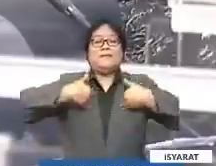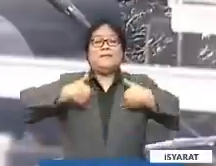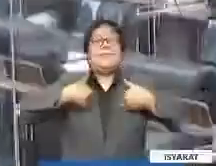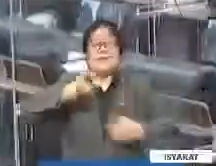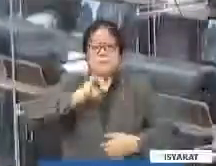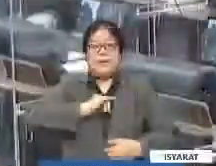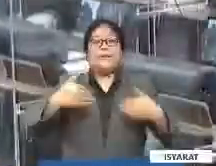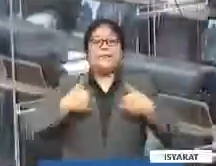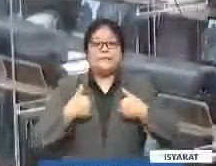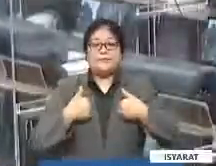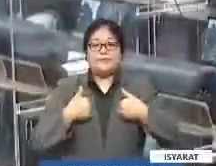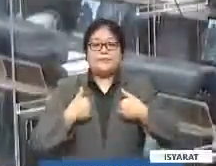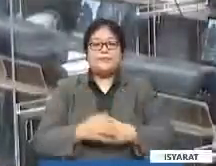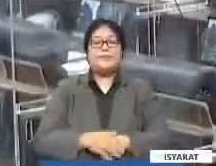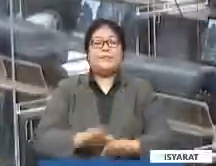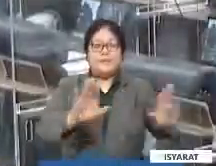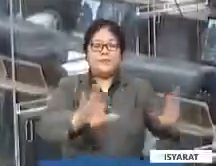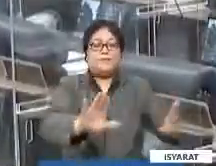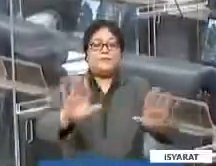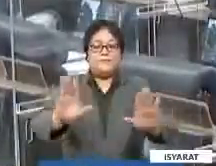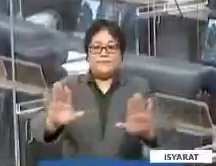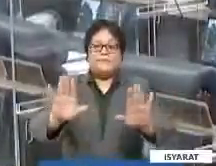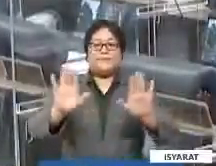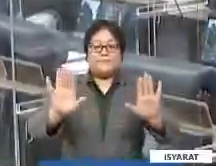Oke saya adanya